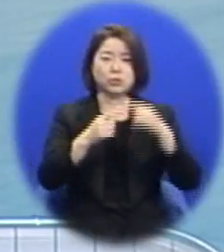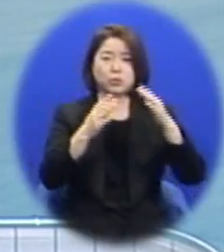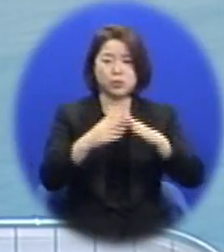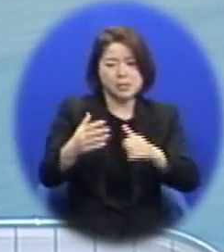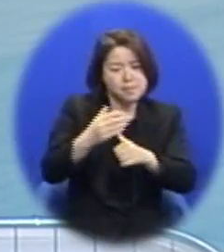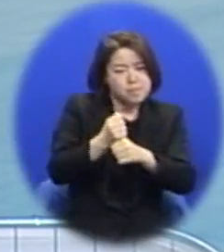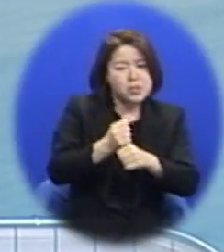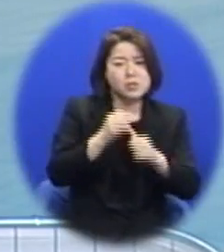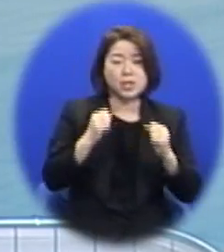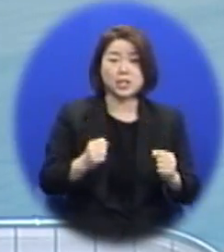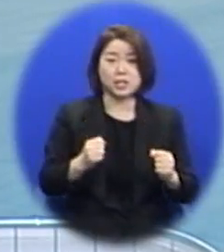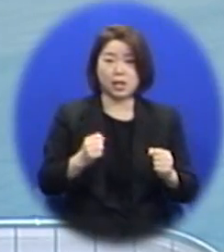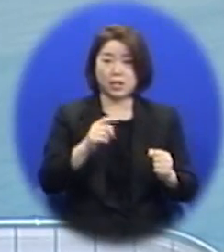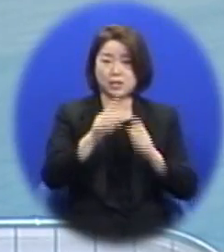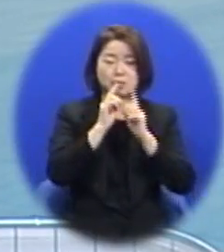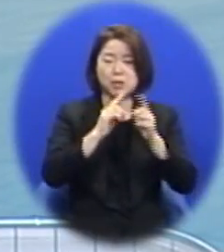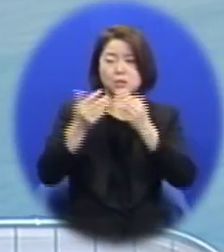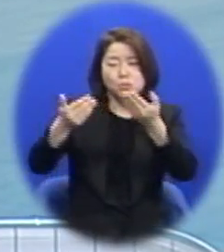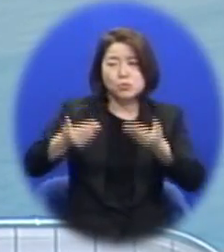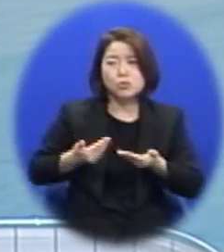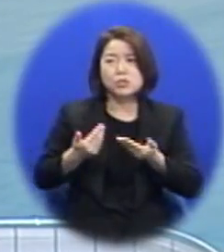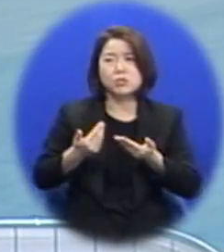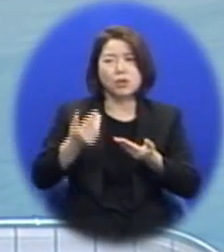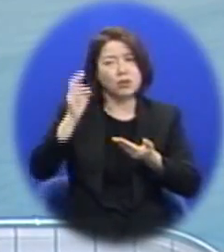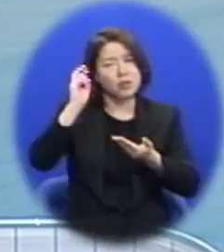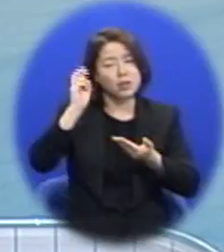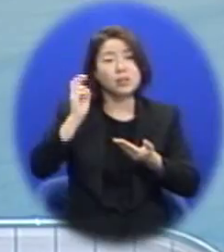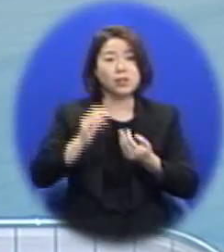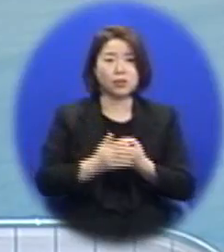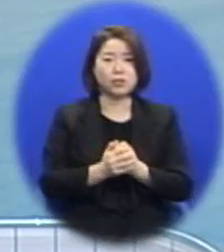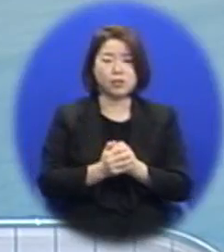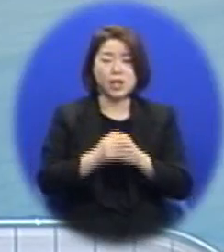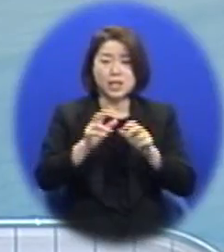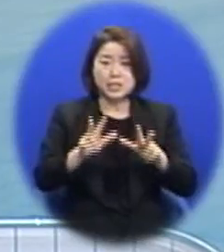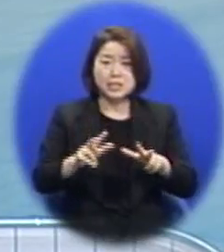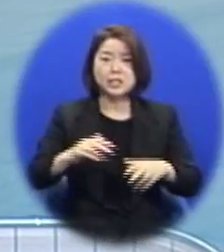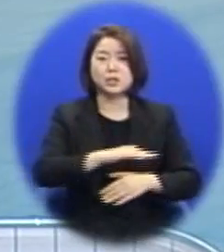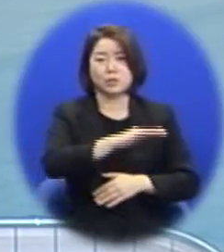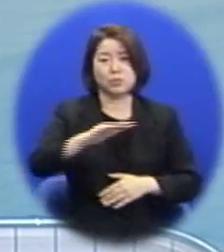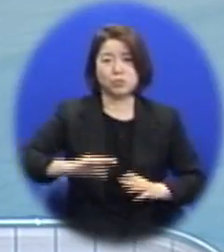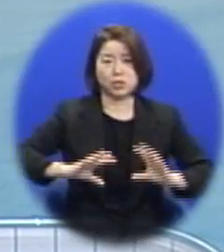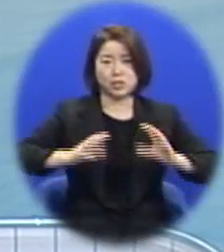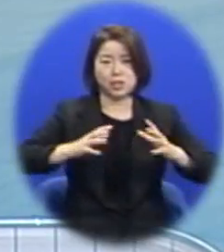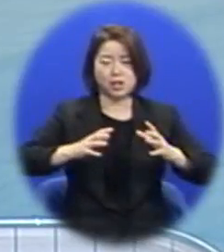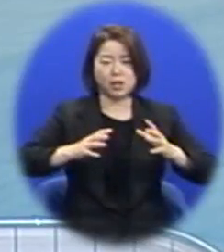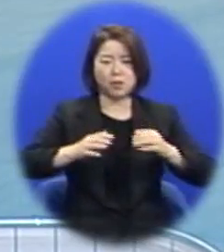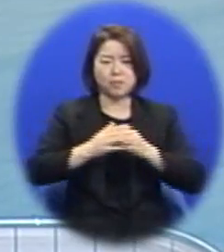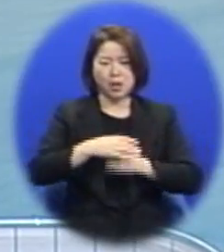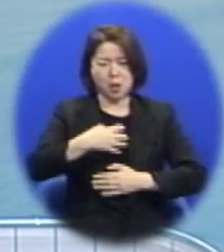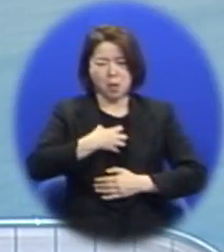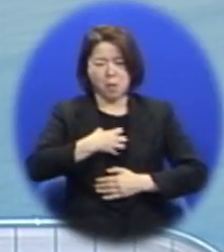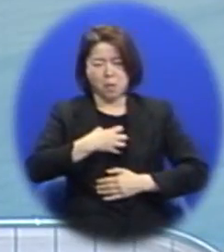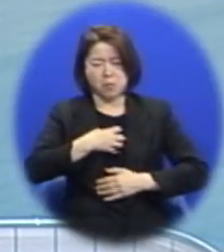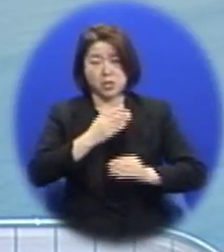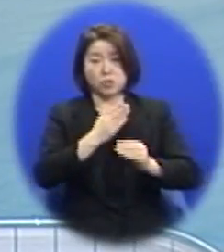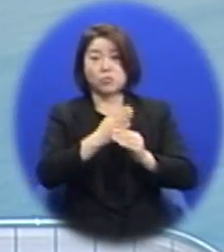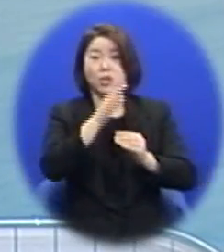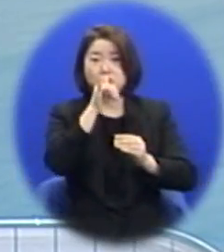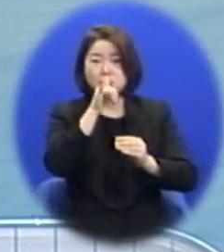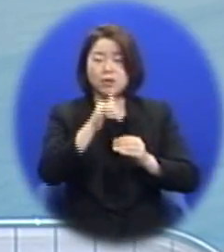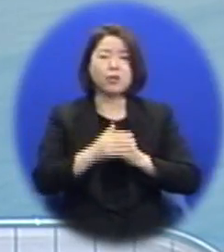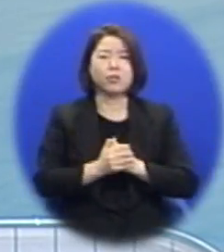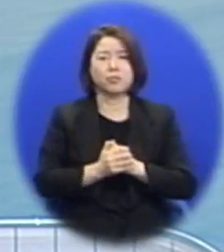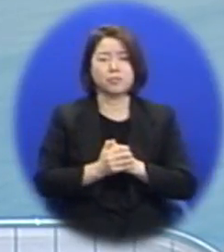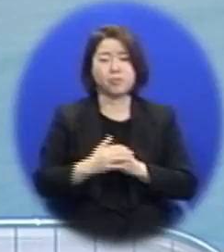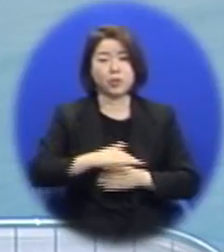그 말씀을 주시는 것 같았어요. 지금 우리나라는 백척간두 위기 가운데 있습니다.